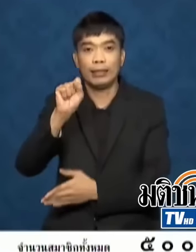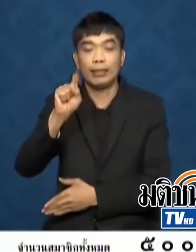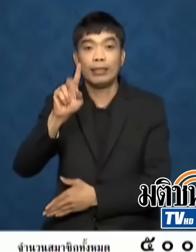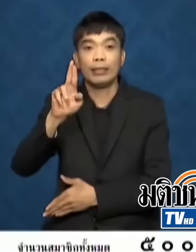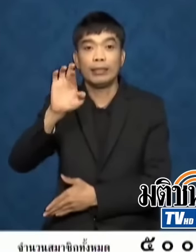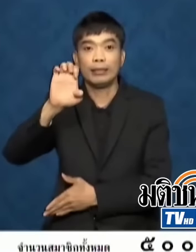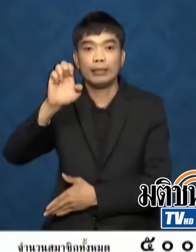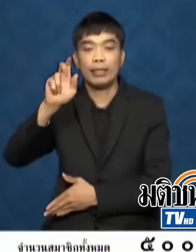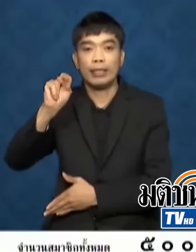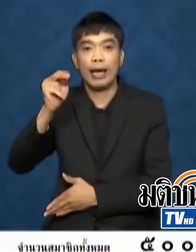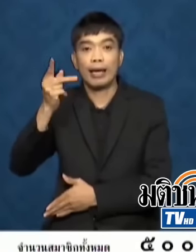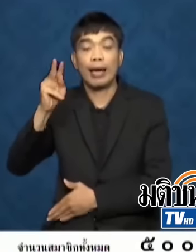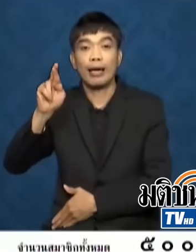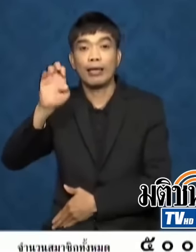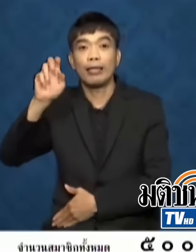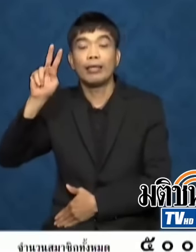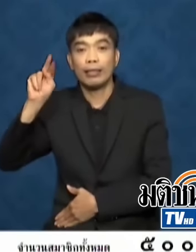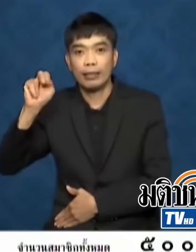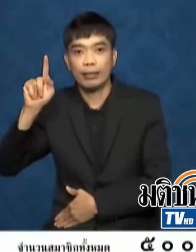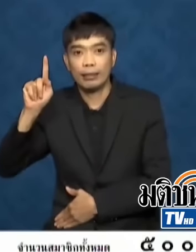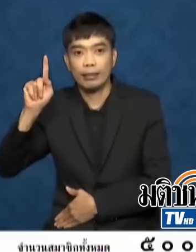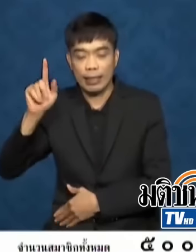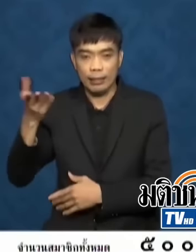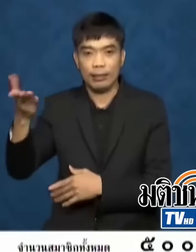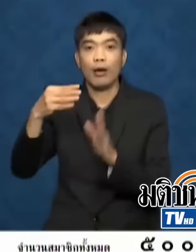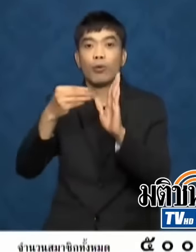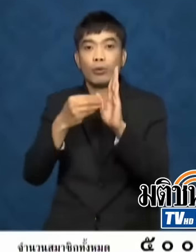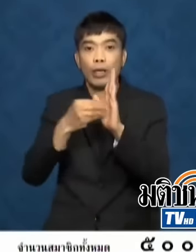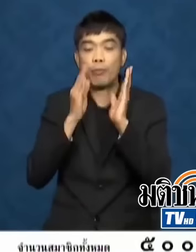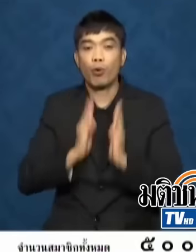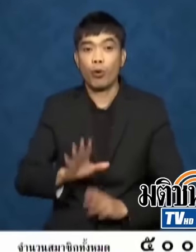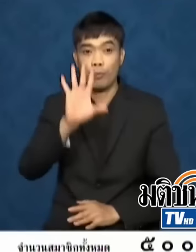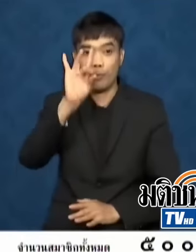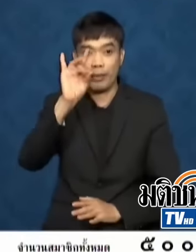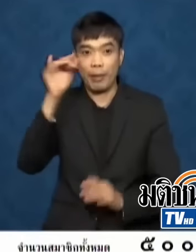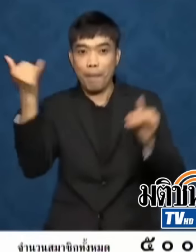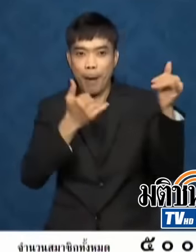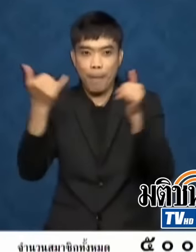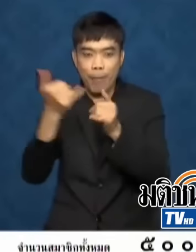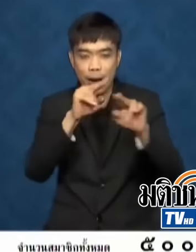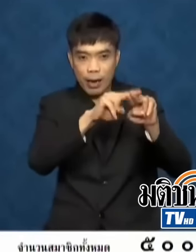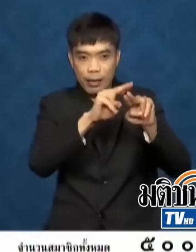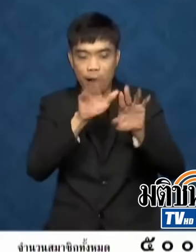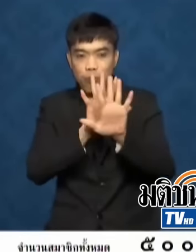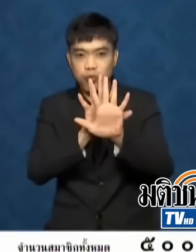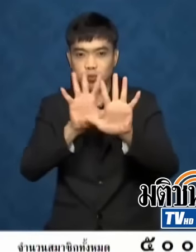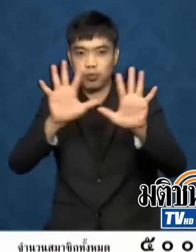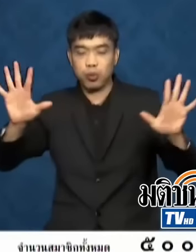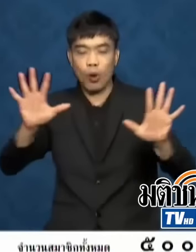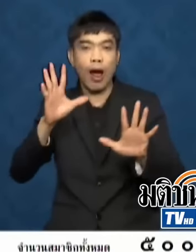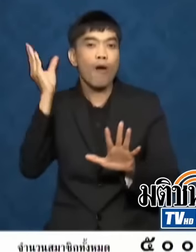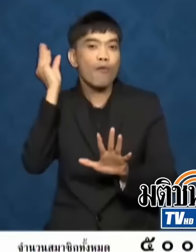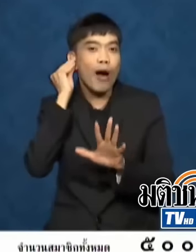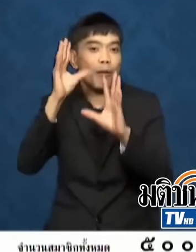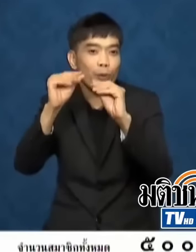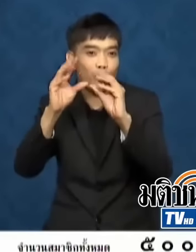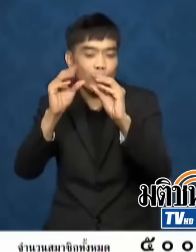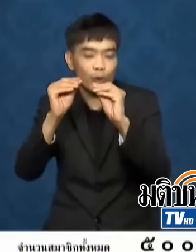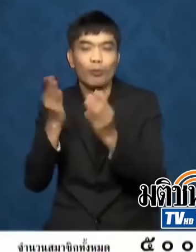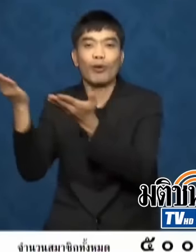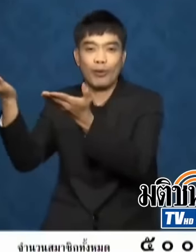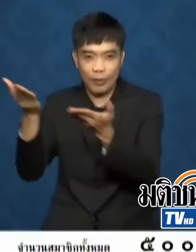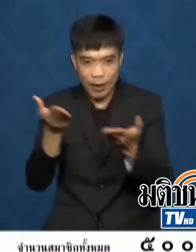านมิตรเขตวัฒนากรุงเทพมหานคร80ท่านซึ่งเข้ามาฟังการประชุมของสภาผู้แทนราษฎรชั้น3ครับขอต้อน